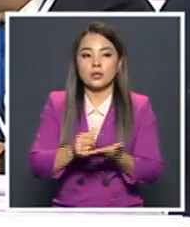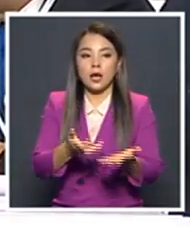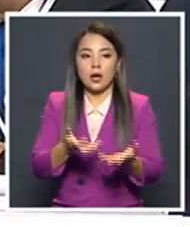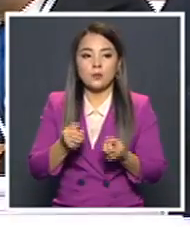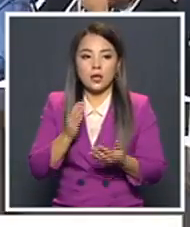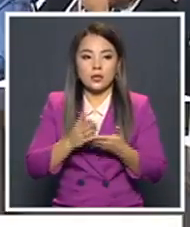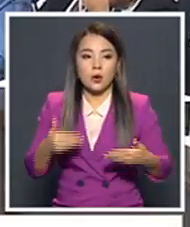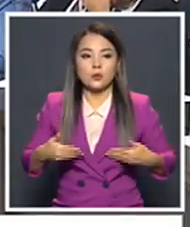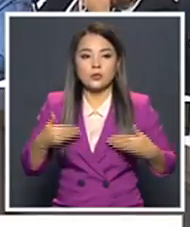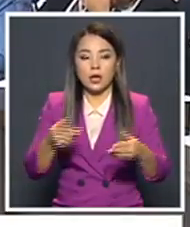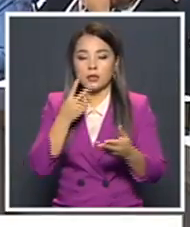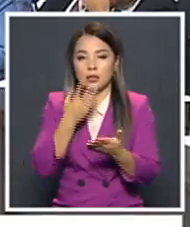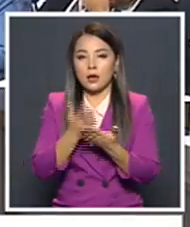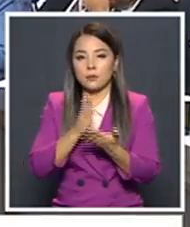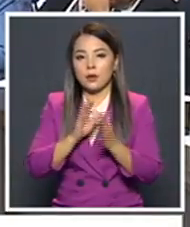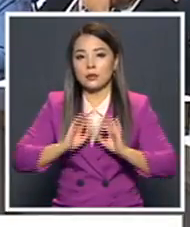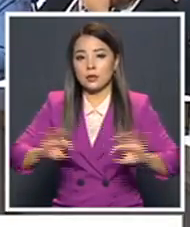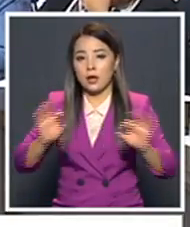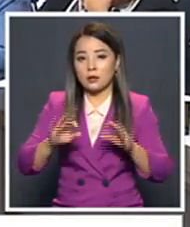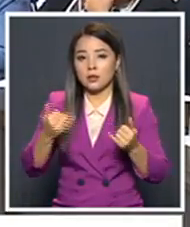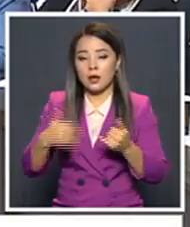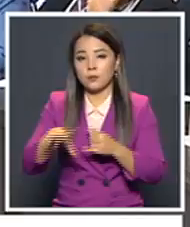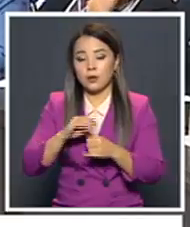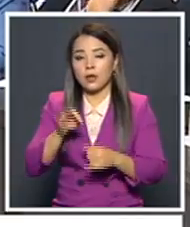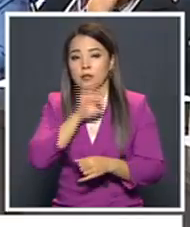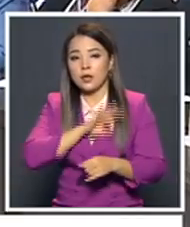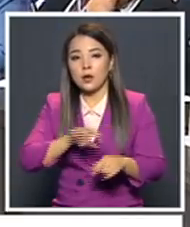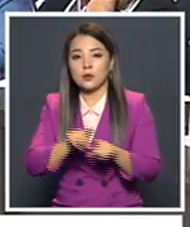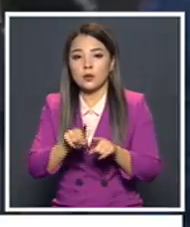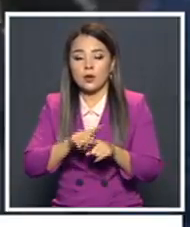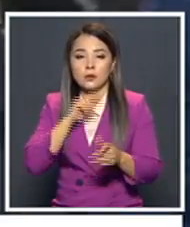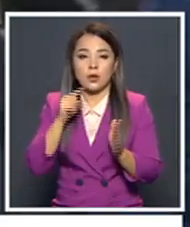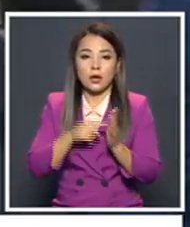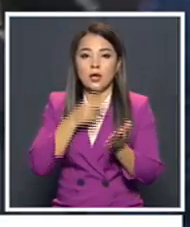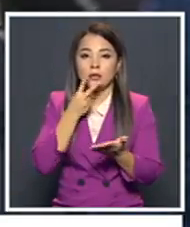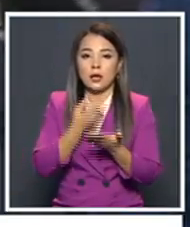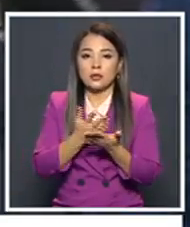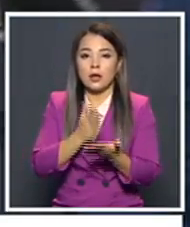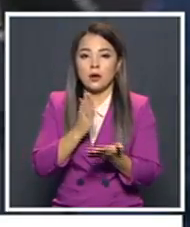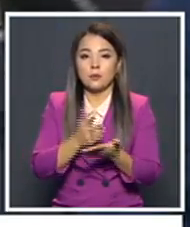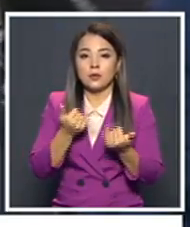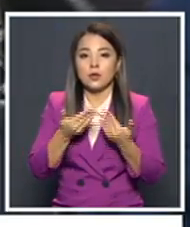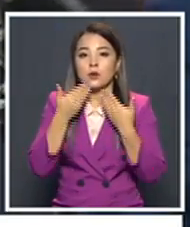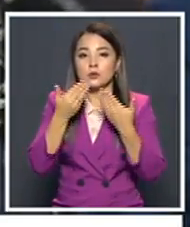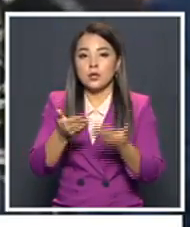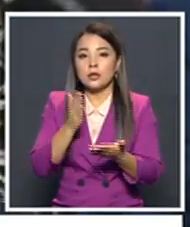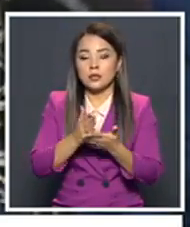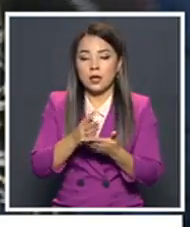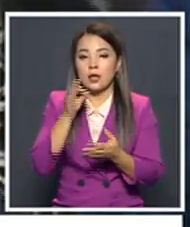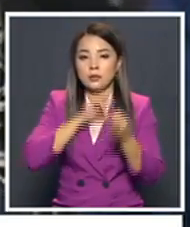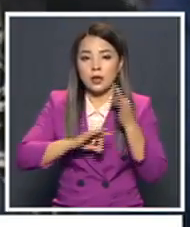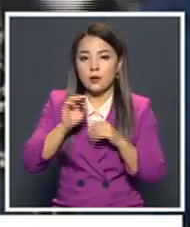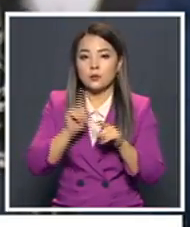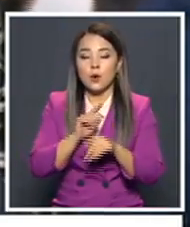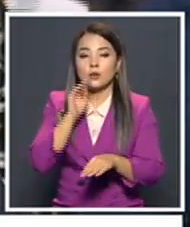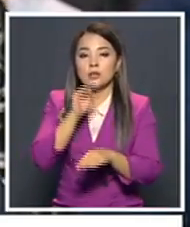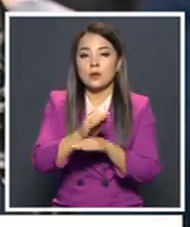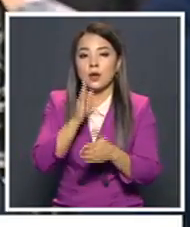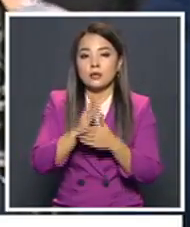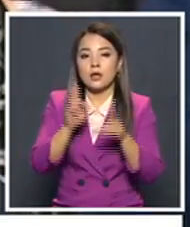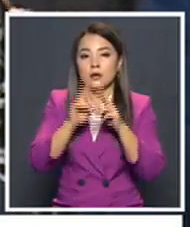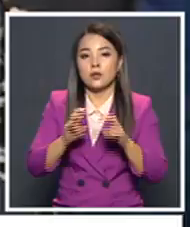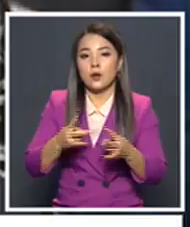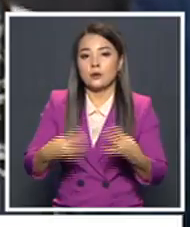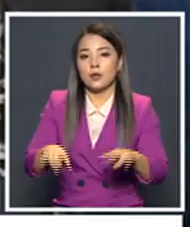бойынша ұсыныс айтты. Сондай-ақ дәріге қолжетімділік мәселесі де қаралды. Сұранысқа ие танымал дәрілердің құрамын қосымша тексерудің мәні жоқ. Ол